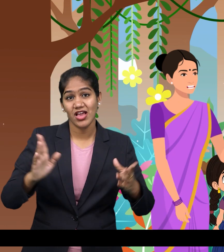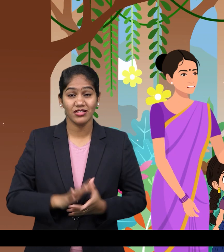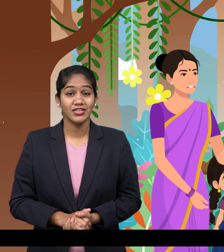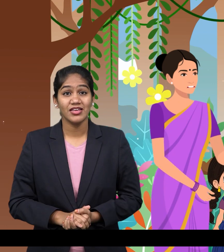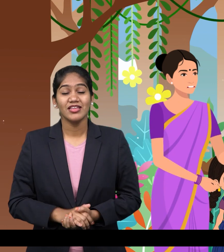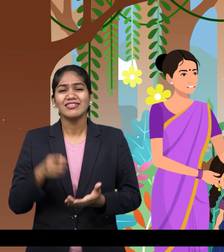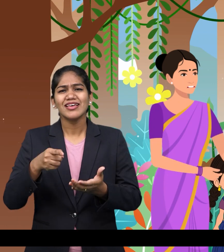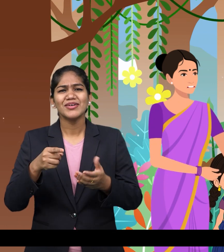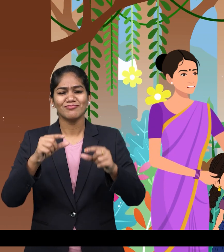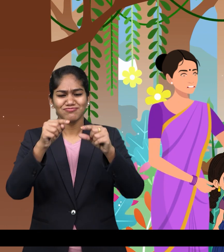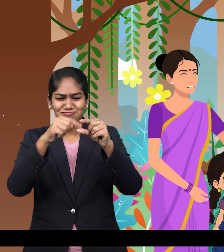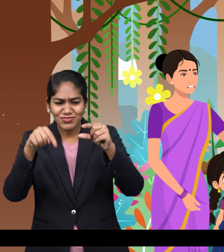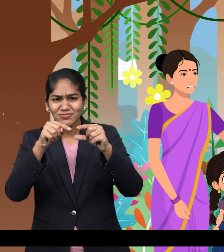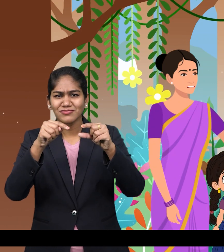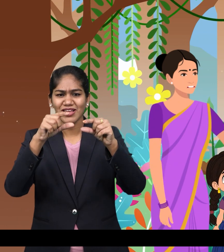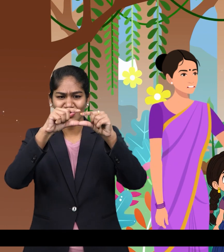ఆకారం,